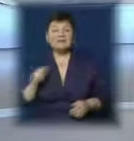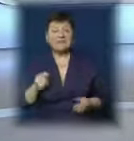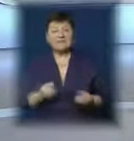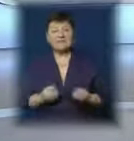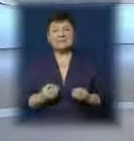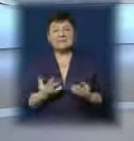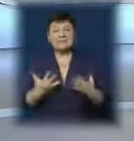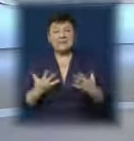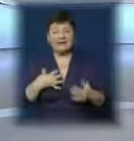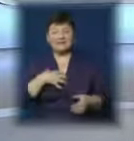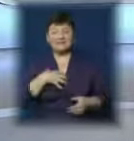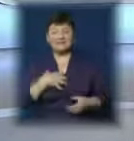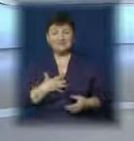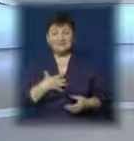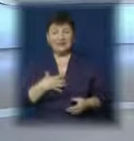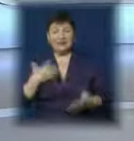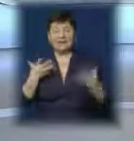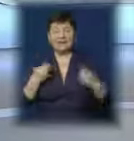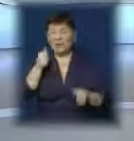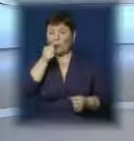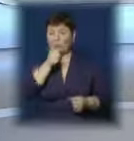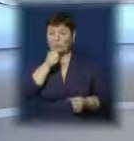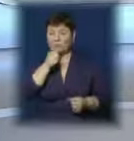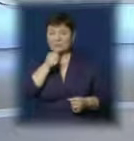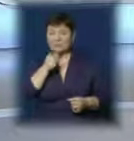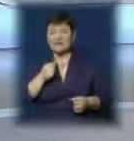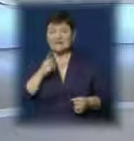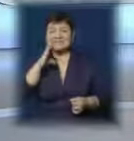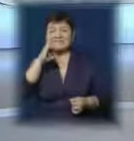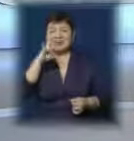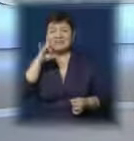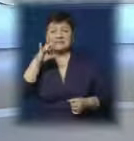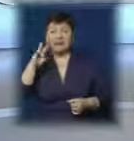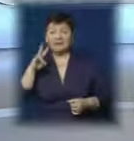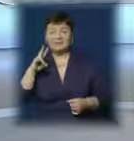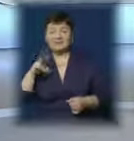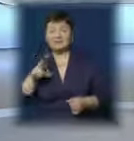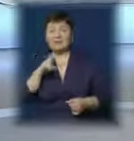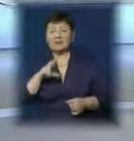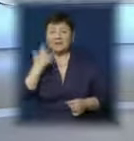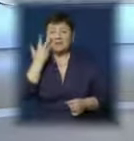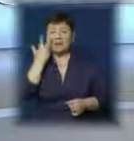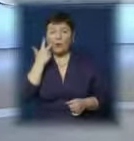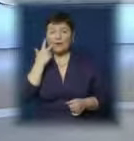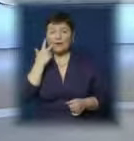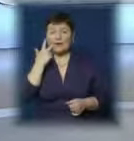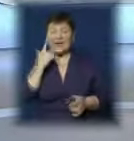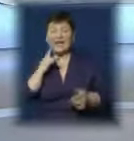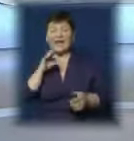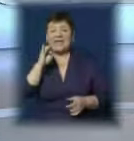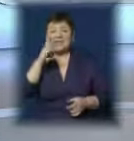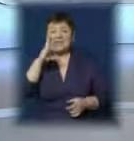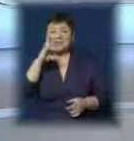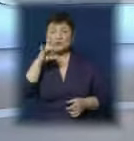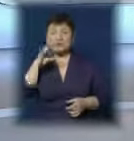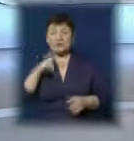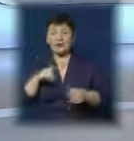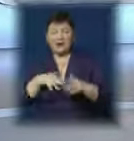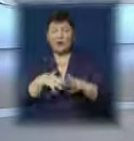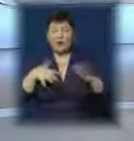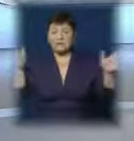світу найскорботніший день року – Страсна П'ятниця. Це день, коли розіп'яли Ісуса Христа. Головним обрядом у Страсну П'ятницю